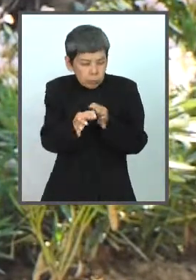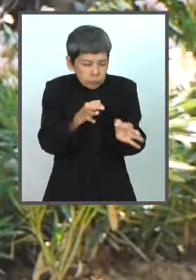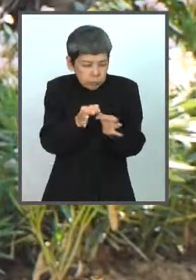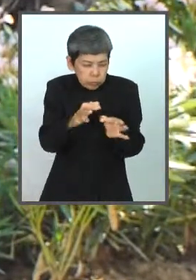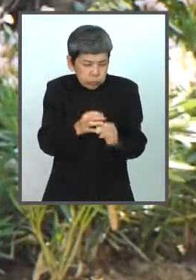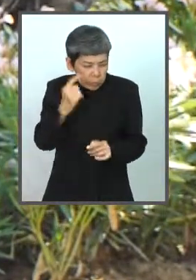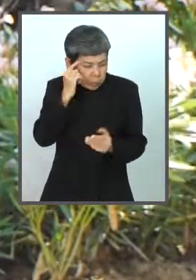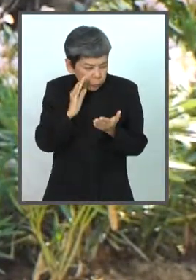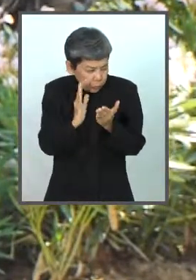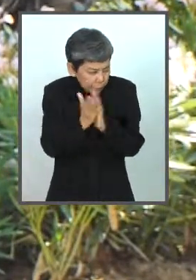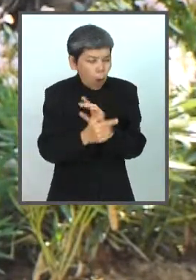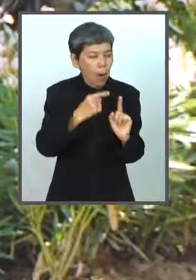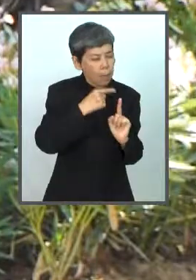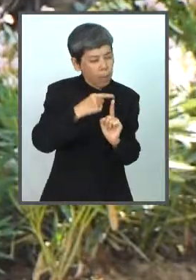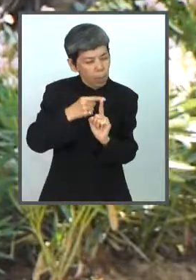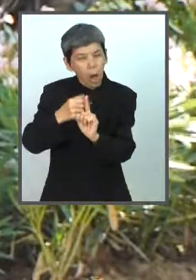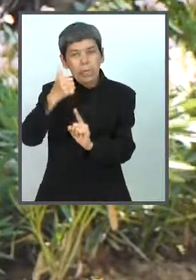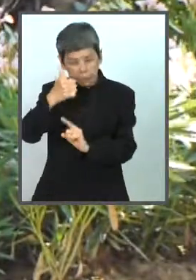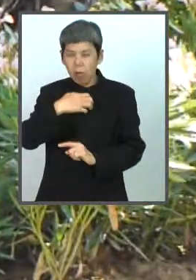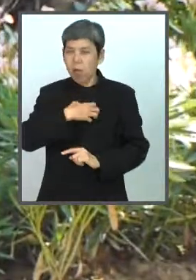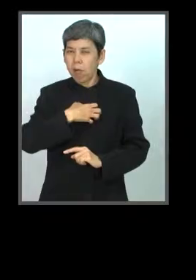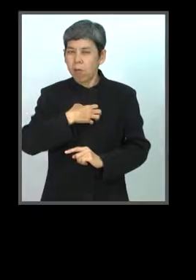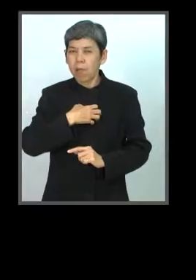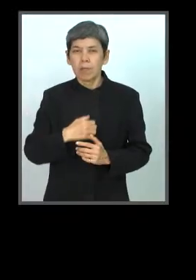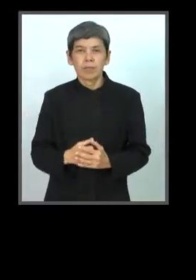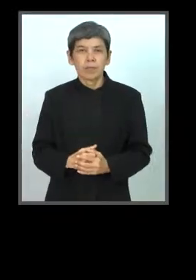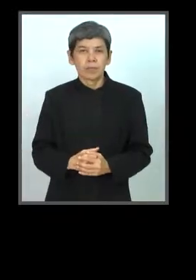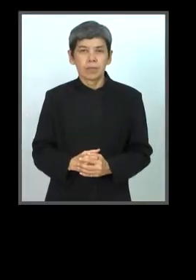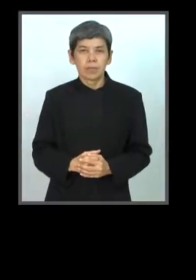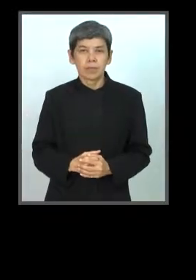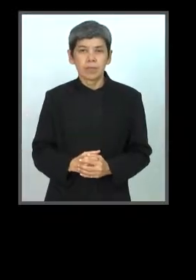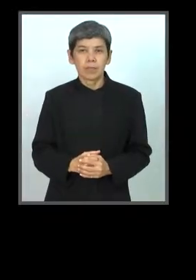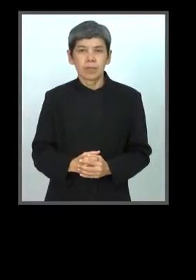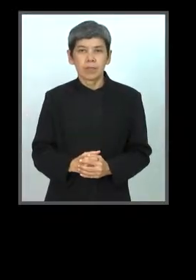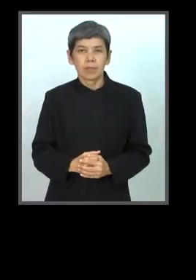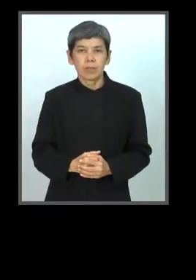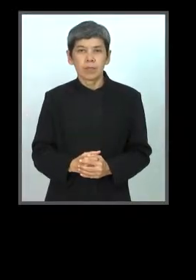ติเนาะกับคนทั่วๆไปอยู่อะค่ะ